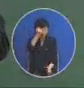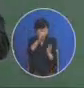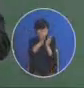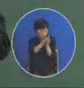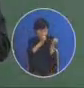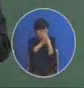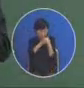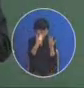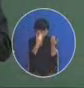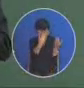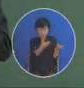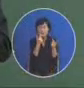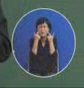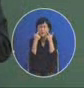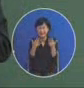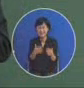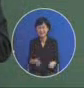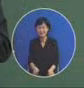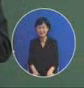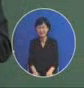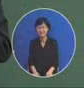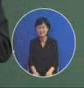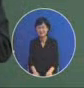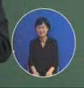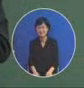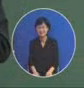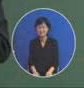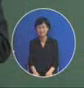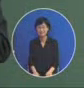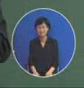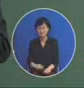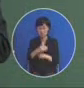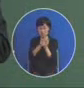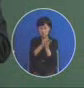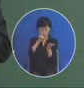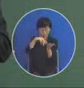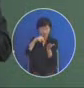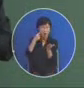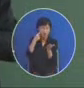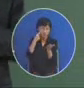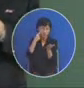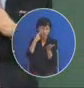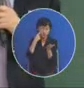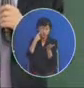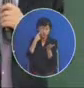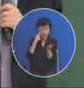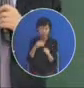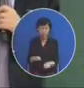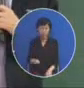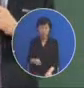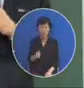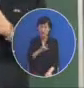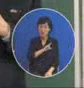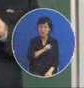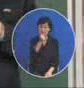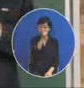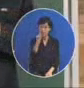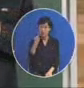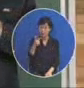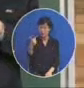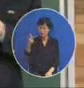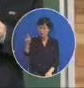게 많아요. Because God has answered 그렇죠? a lot of the answers of grannies. 성경을 자세히 보세요. Really, read the Bible carefully. 안나의 기도를 비롯해서